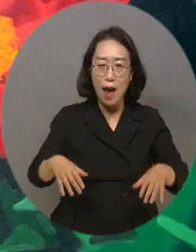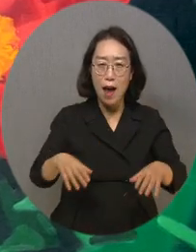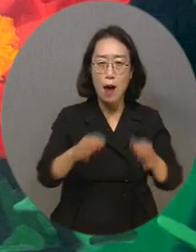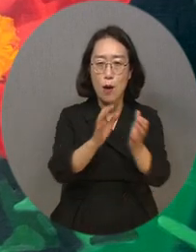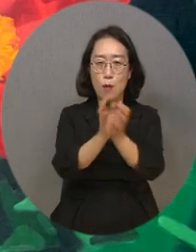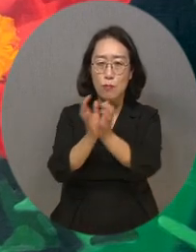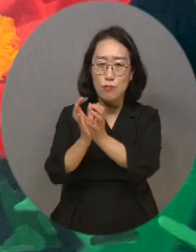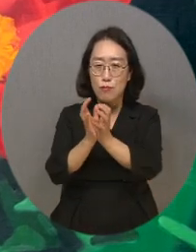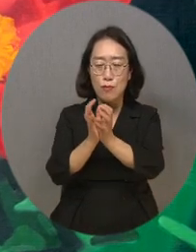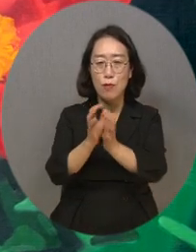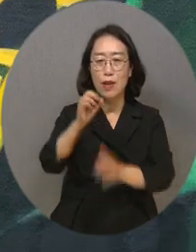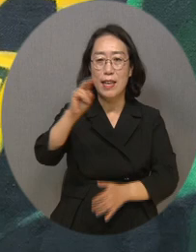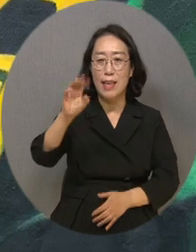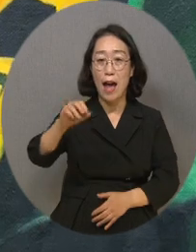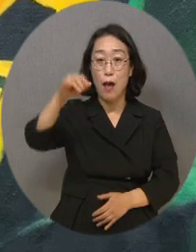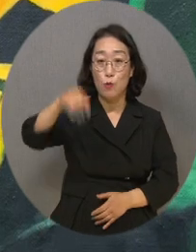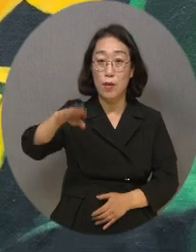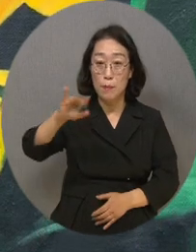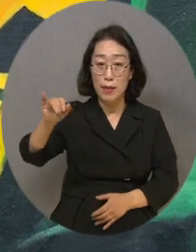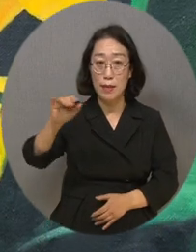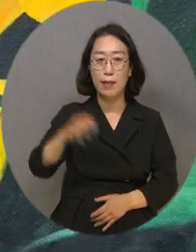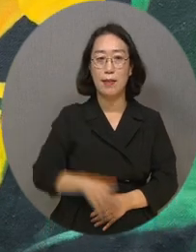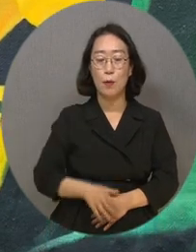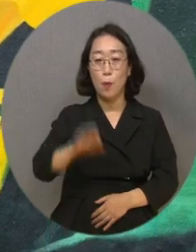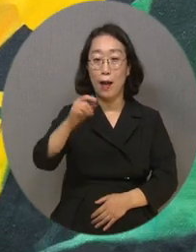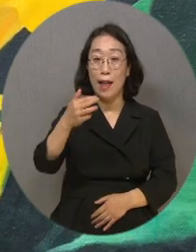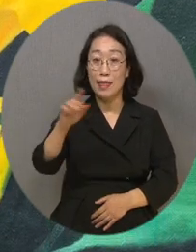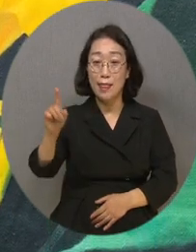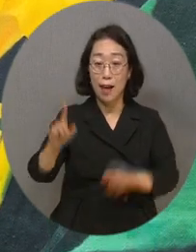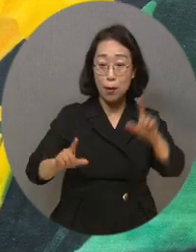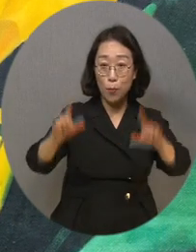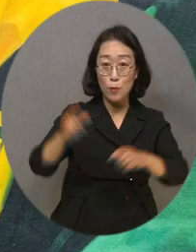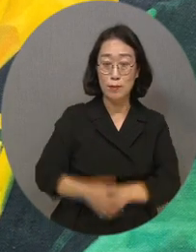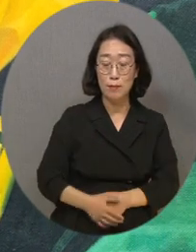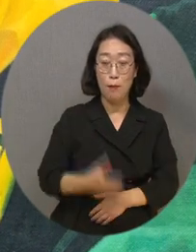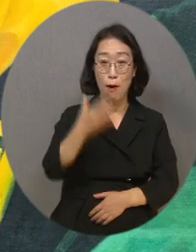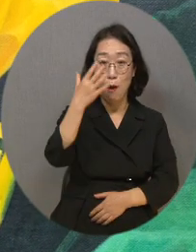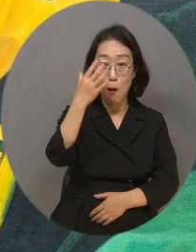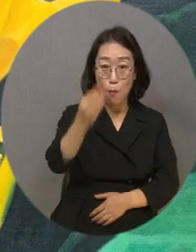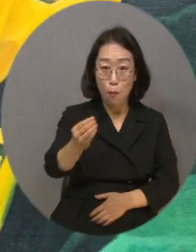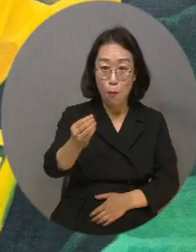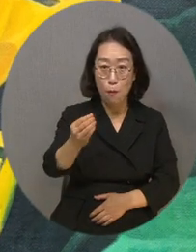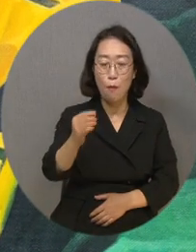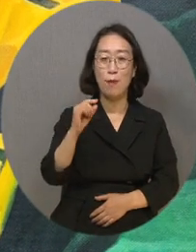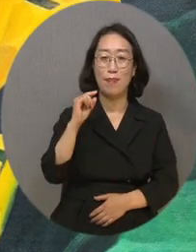양귀비와 칸나의 꽃잎은 살아 숨쉬듯 시선을 사로잡습니다.